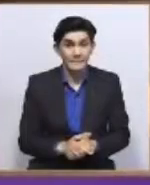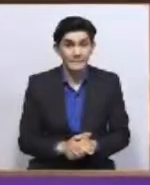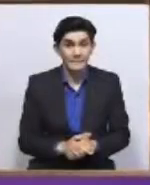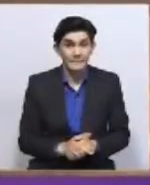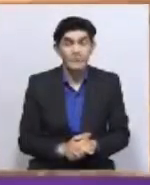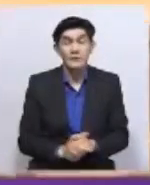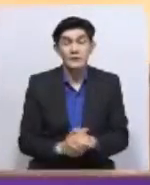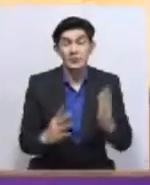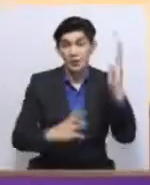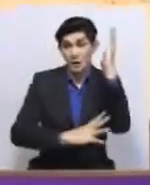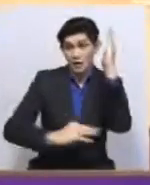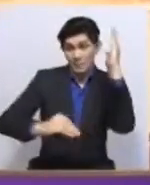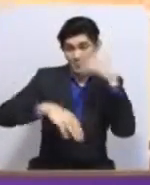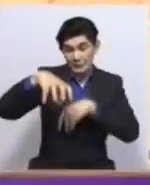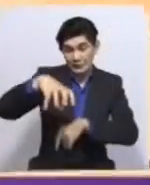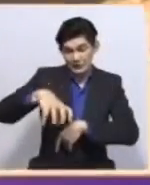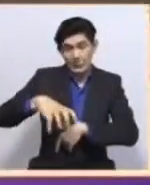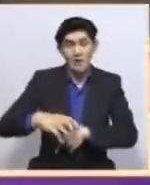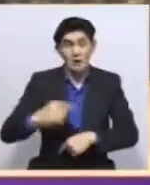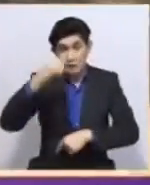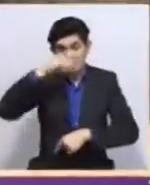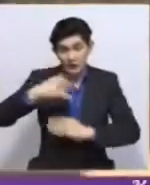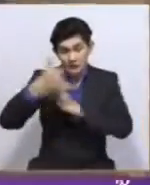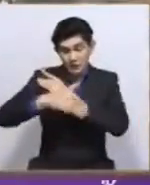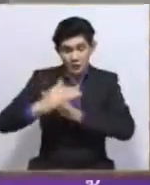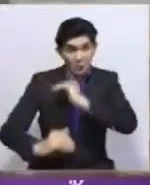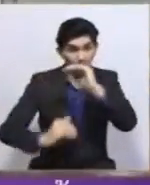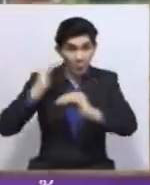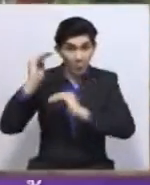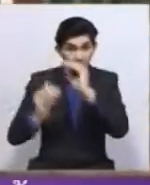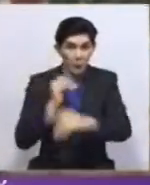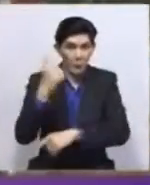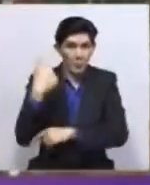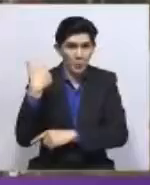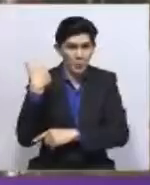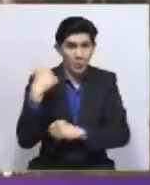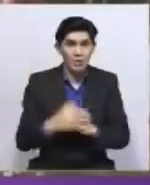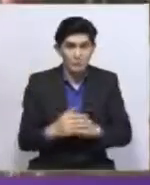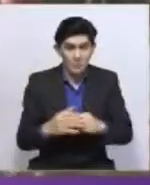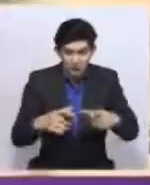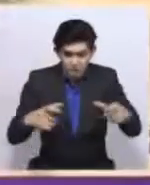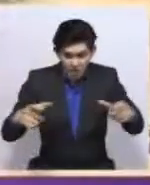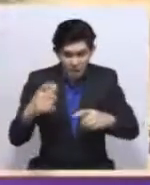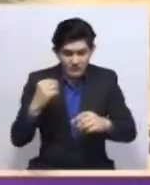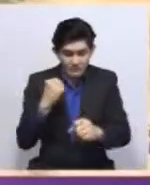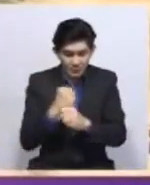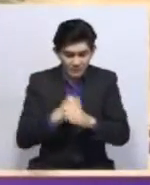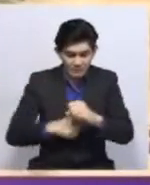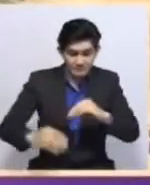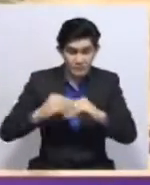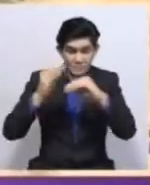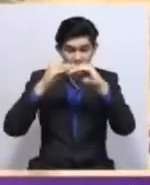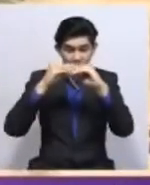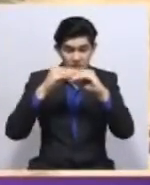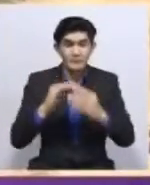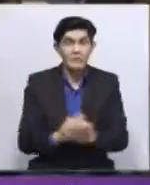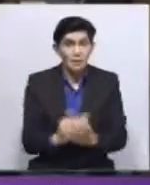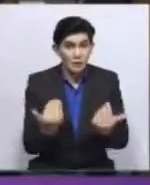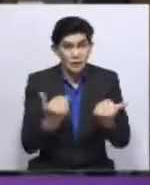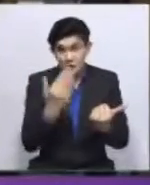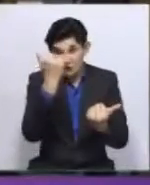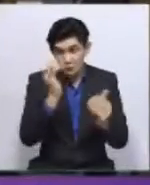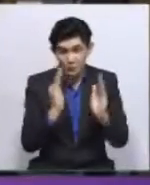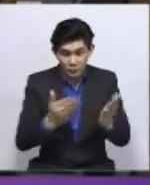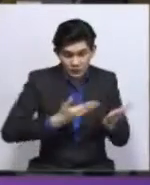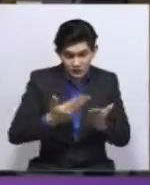ตลาดมันสำปะหลังอินทรีย์ทั้งในประเทศและต่างประเทศกำลังเติบโตอัตราการขยายตัวมีแนวโน้มเพิ่มสูงขึ้นอย่างต่อเนื่องเนื่องจ